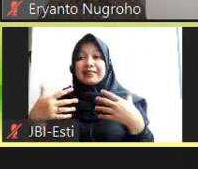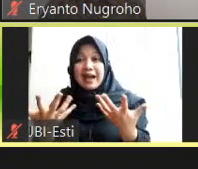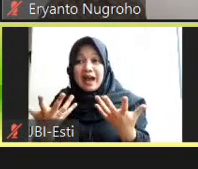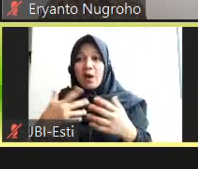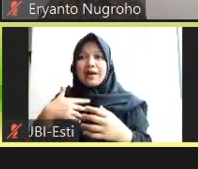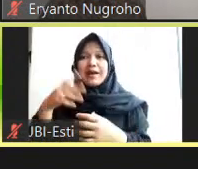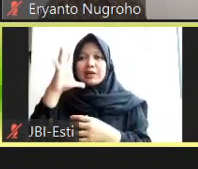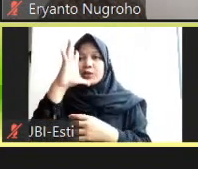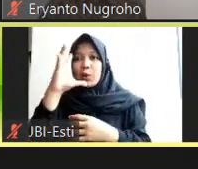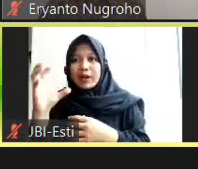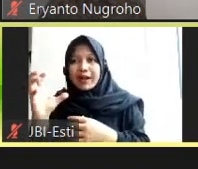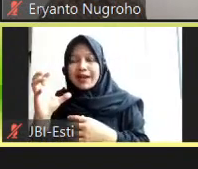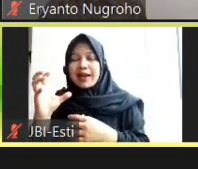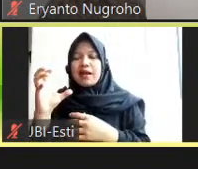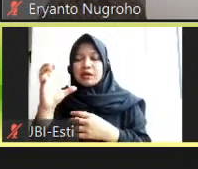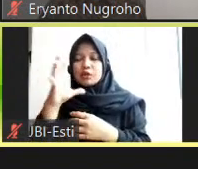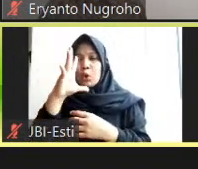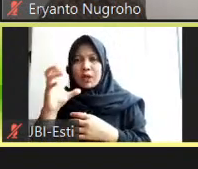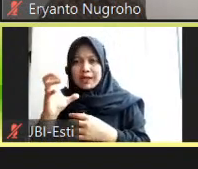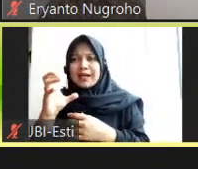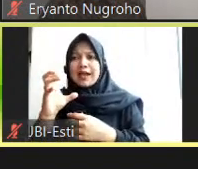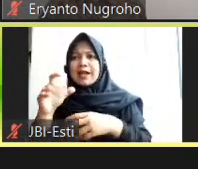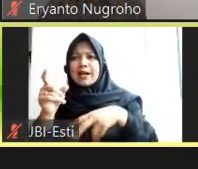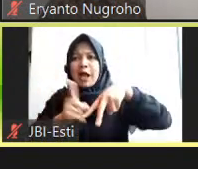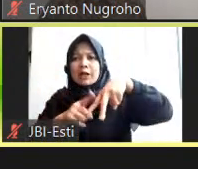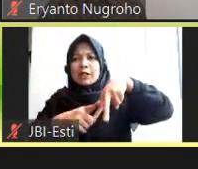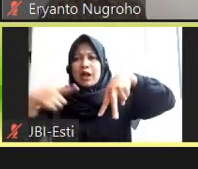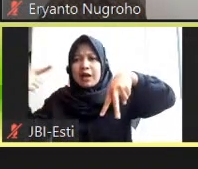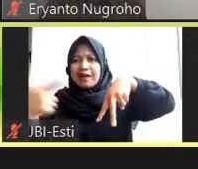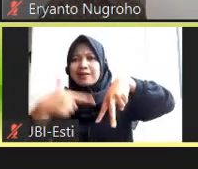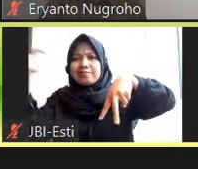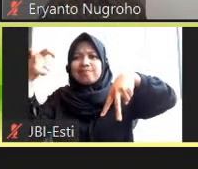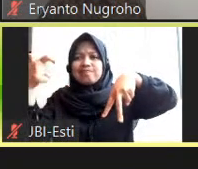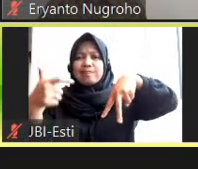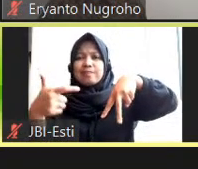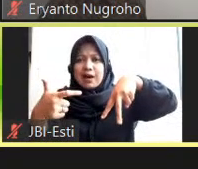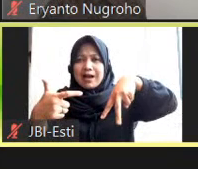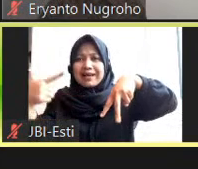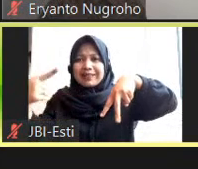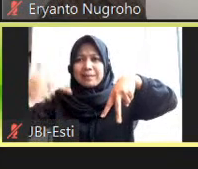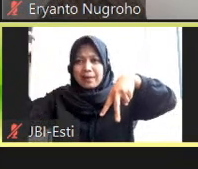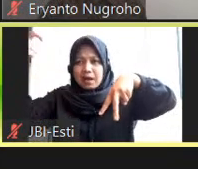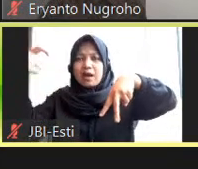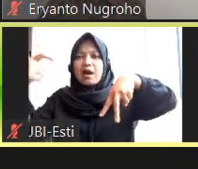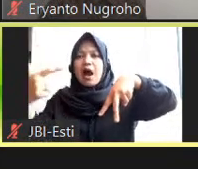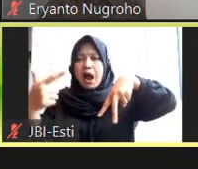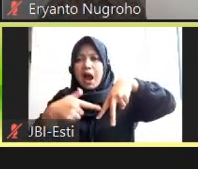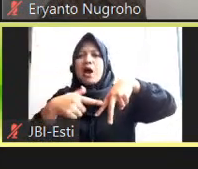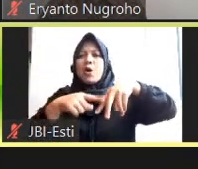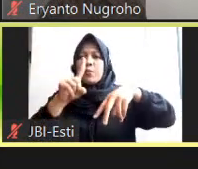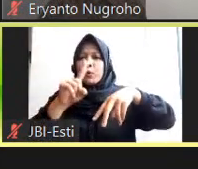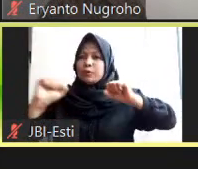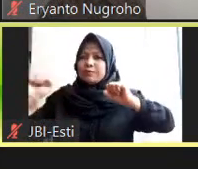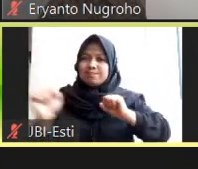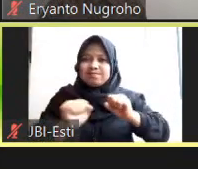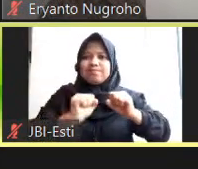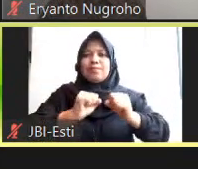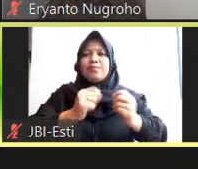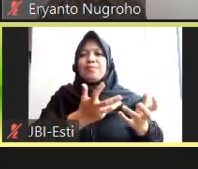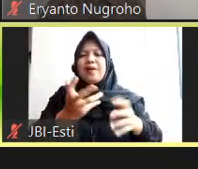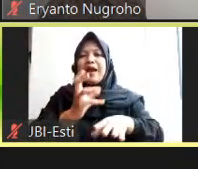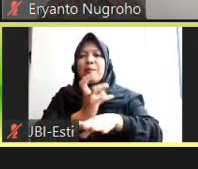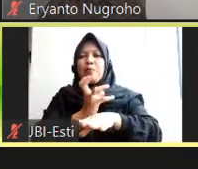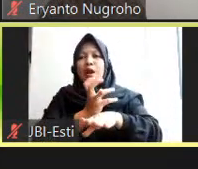kena tembakan di kakinya, kemudian perlu dibawa ke ambulans dan dibawa ke rumah sakit